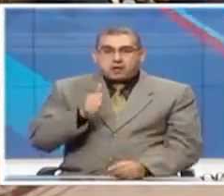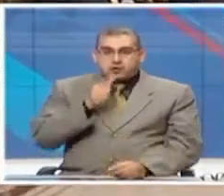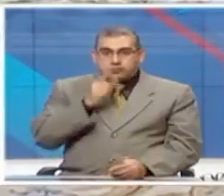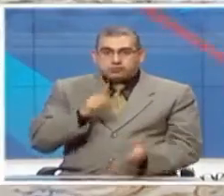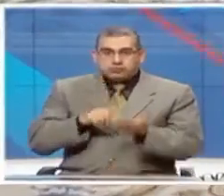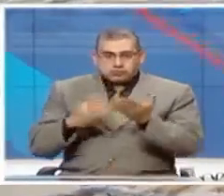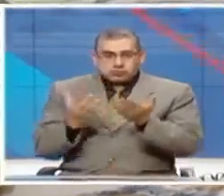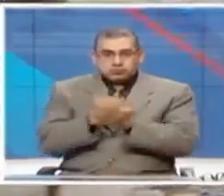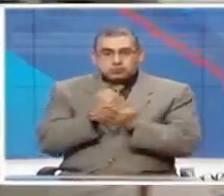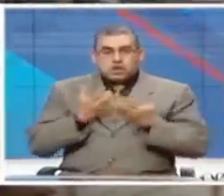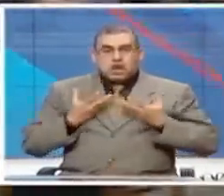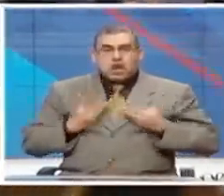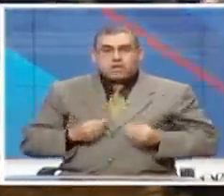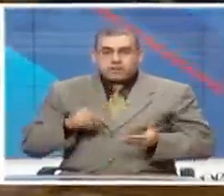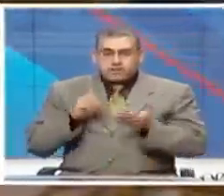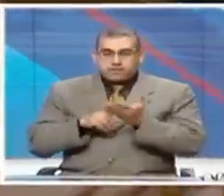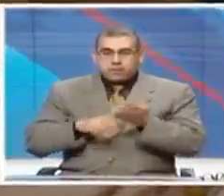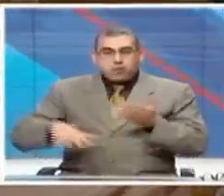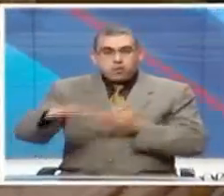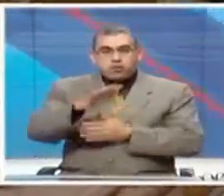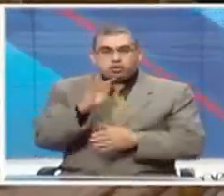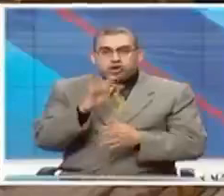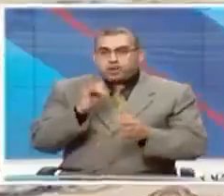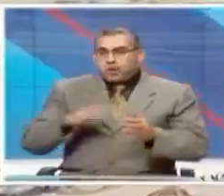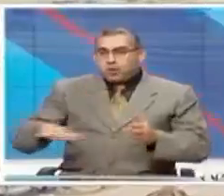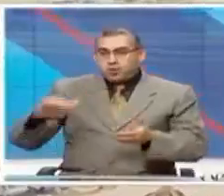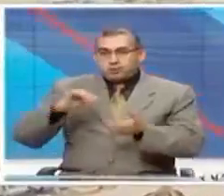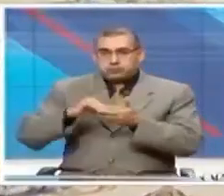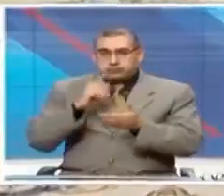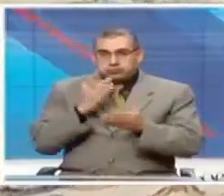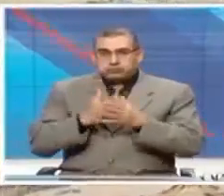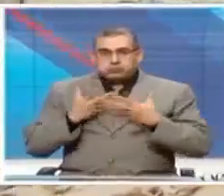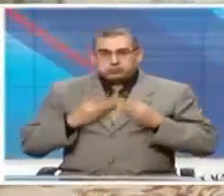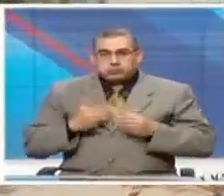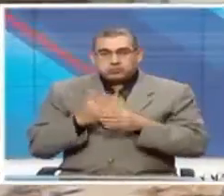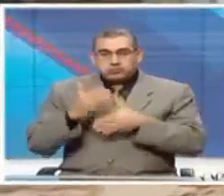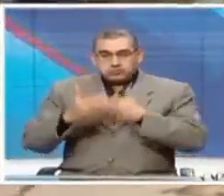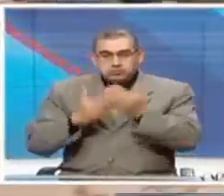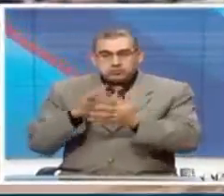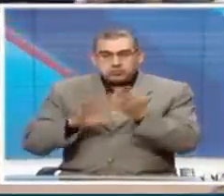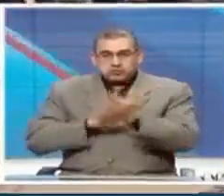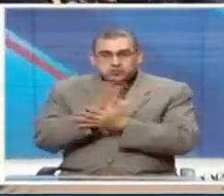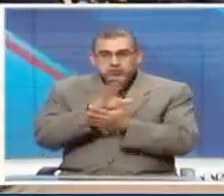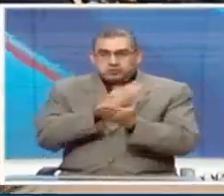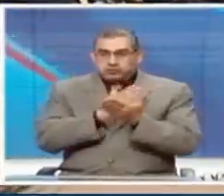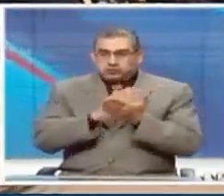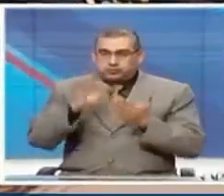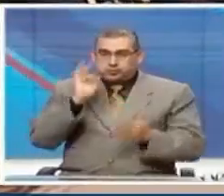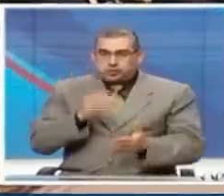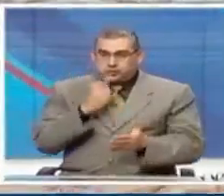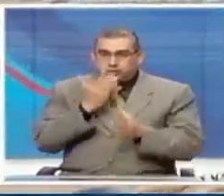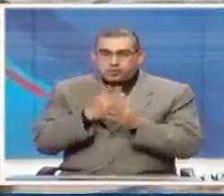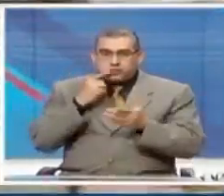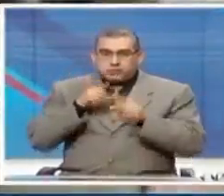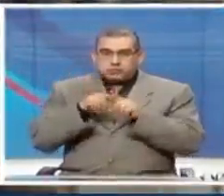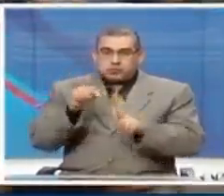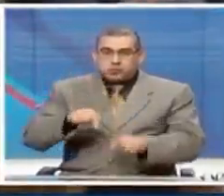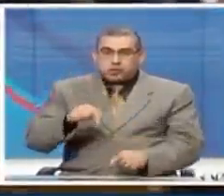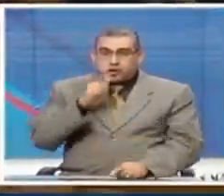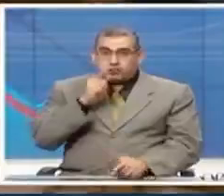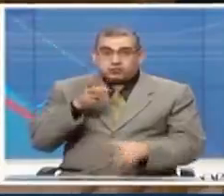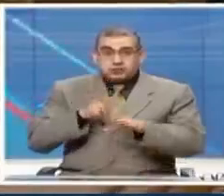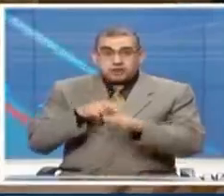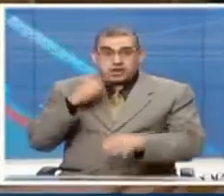يحقق الامن الحقيقي لجميع شعوب المنطقه وينزع فتيل الازمات والحروب على هذا الصعيد كما